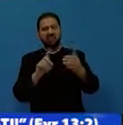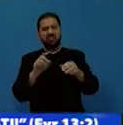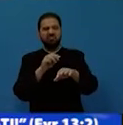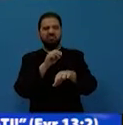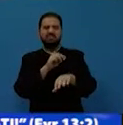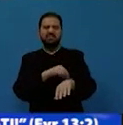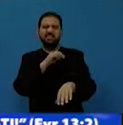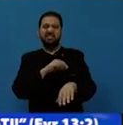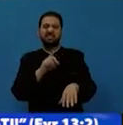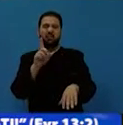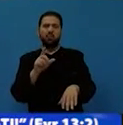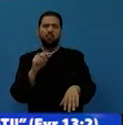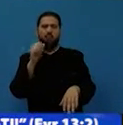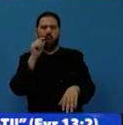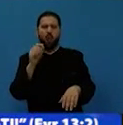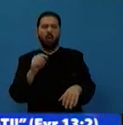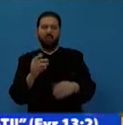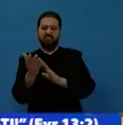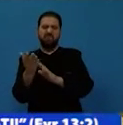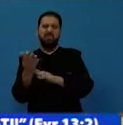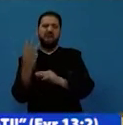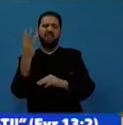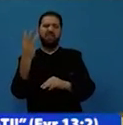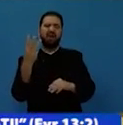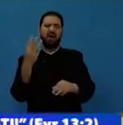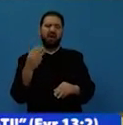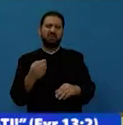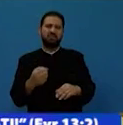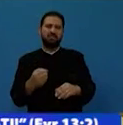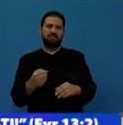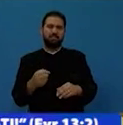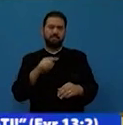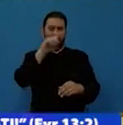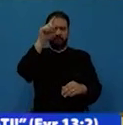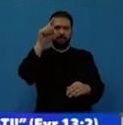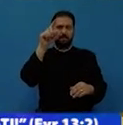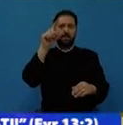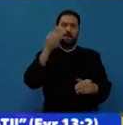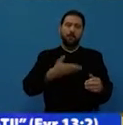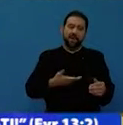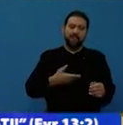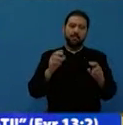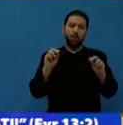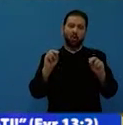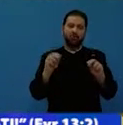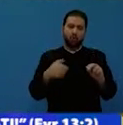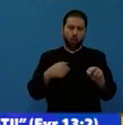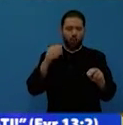un cetățean de mâna a doua, a treia. Eu sunt sigur că românii nu se gândesc neapărat